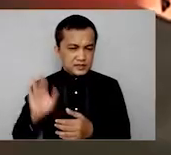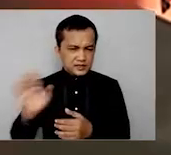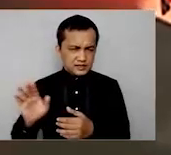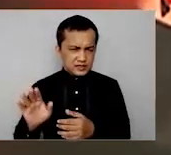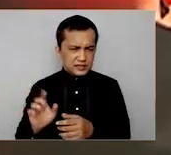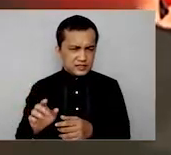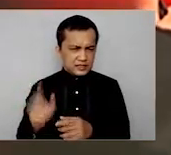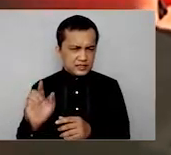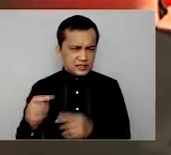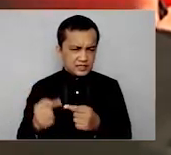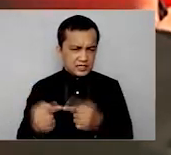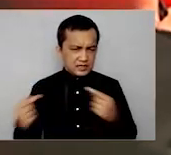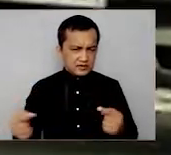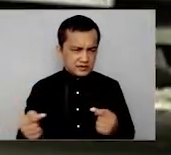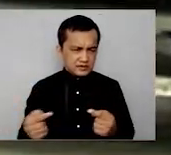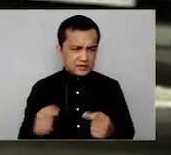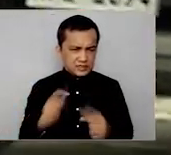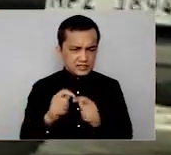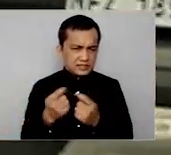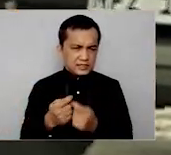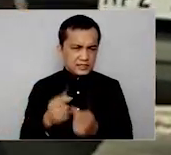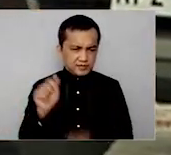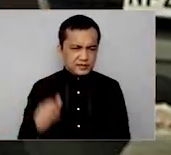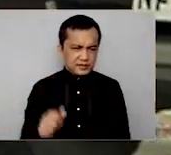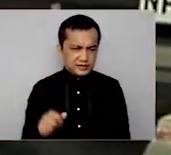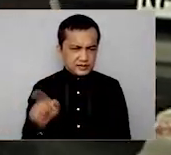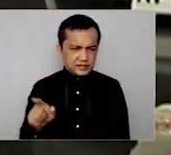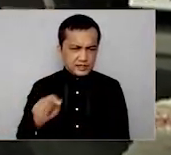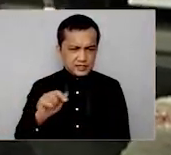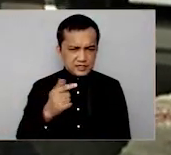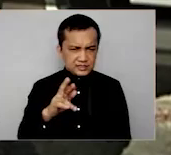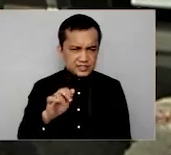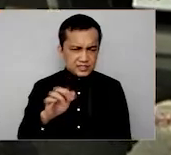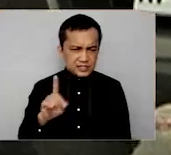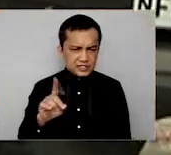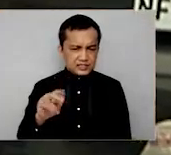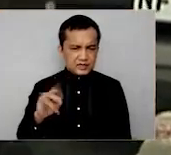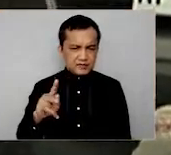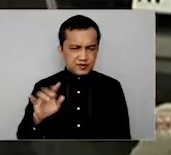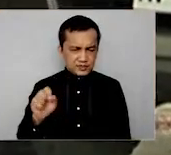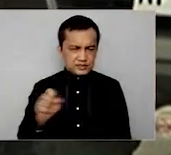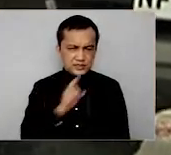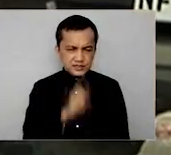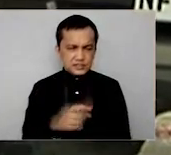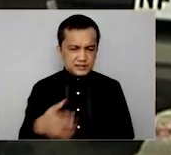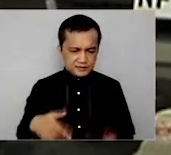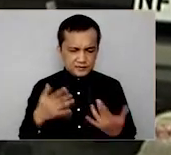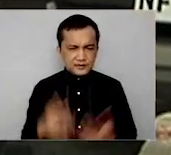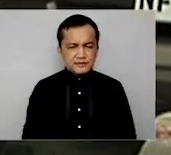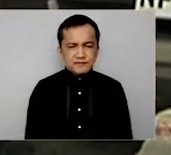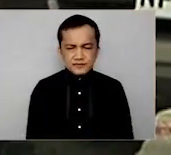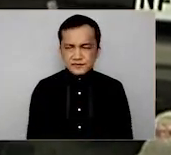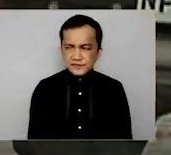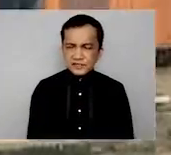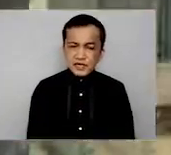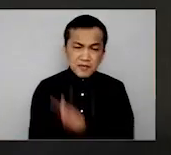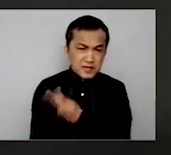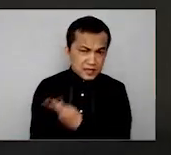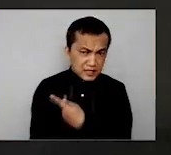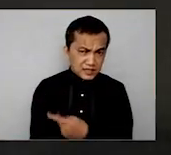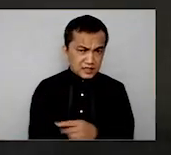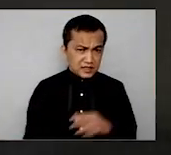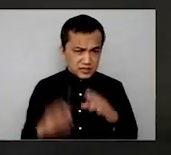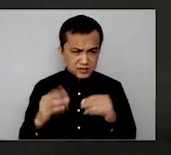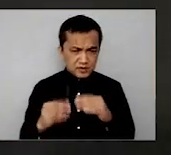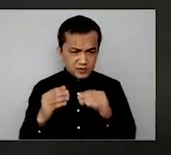kanyang karibal sa Team A na si Gerald Napoles in real life. Kami kasi ni Je, pag nag-usap kami ng